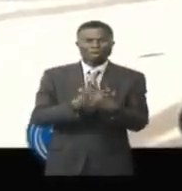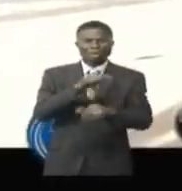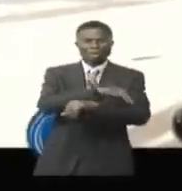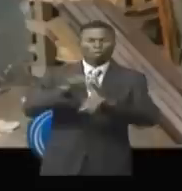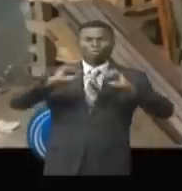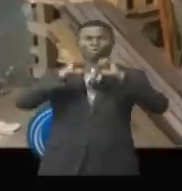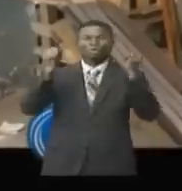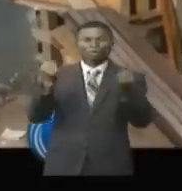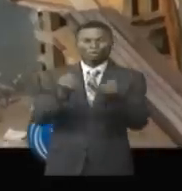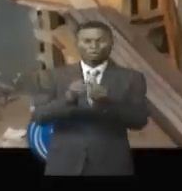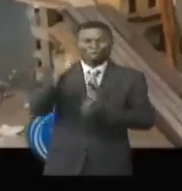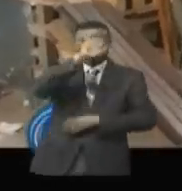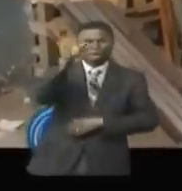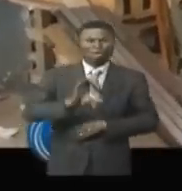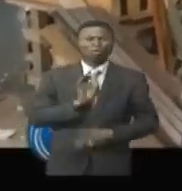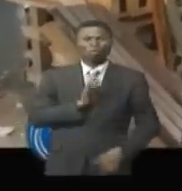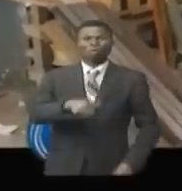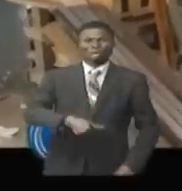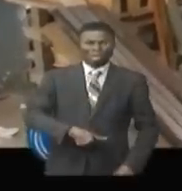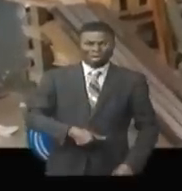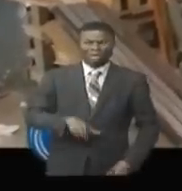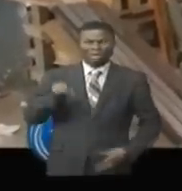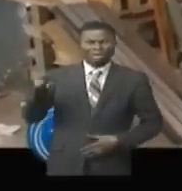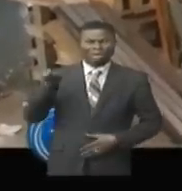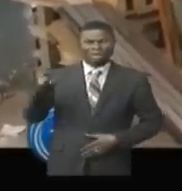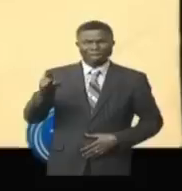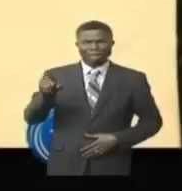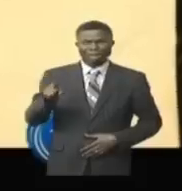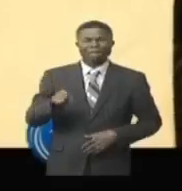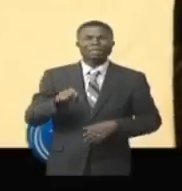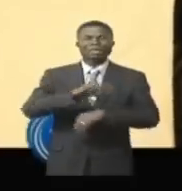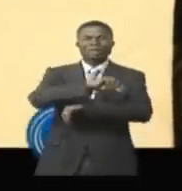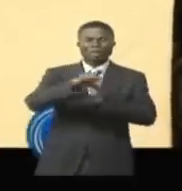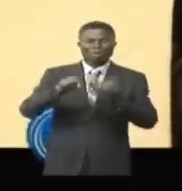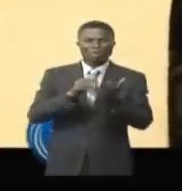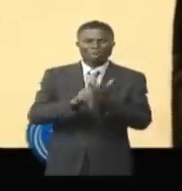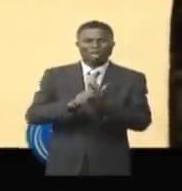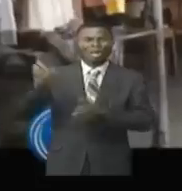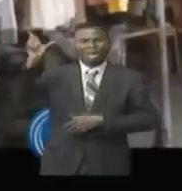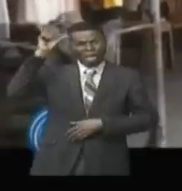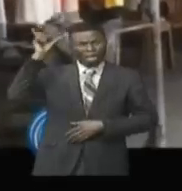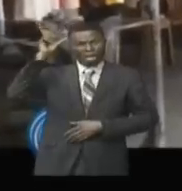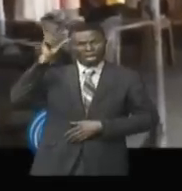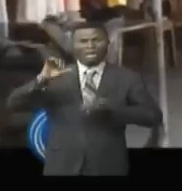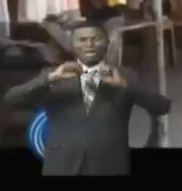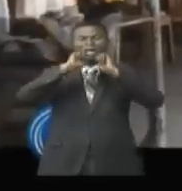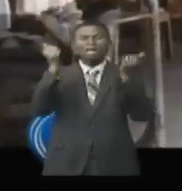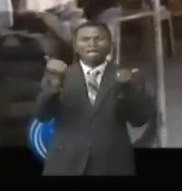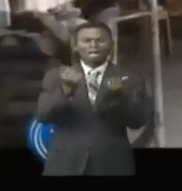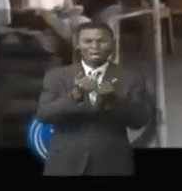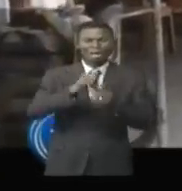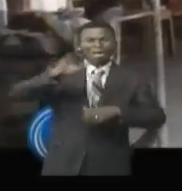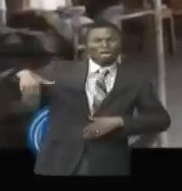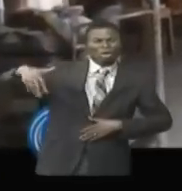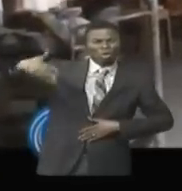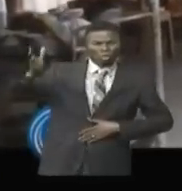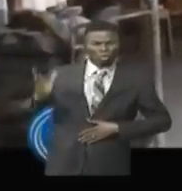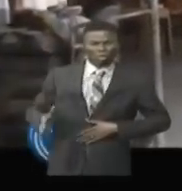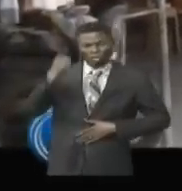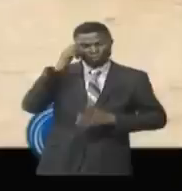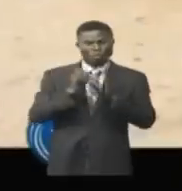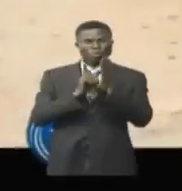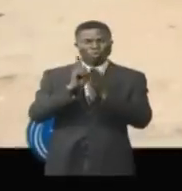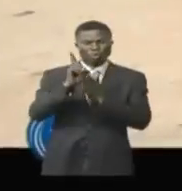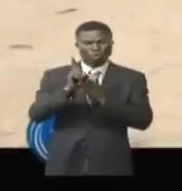social dans la commune de Kasavubu ou au centre Achad à Lingwala, l'association des couturiers pour le